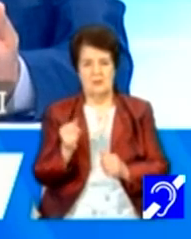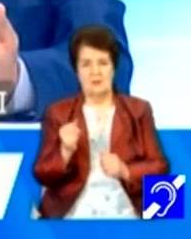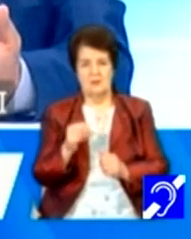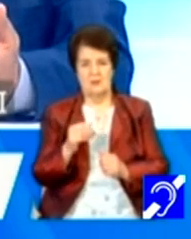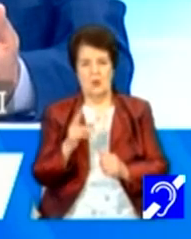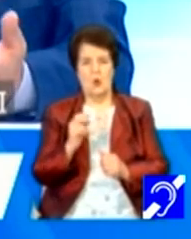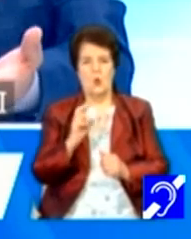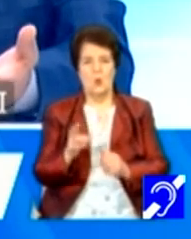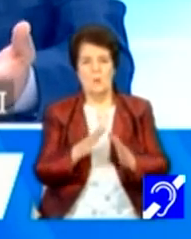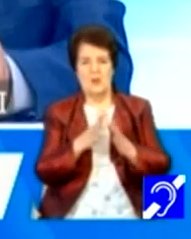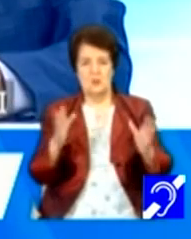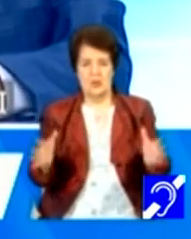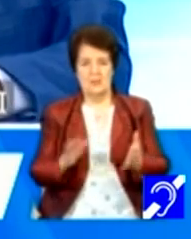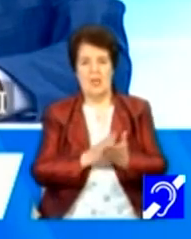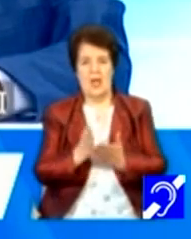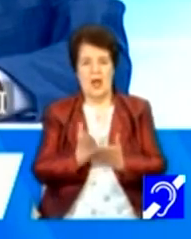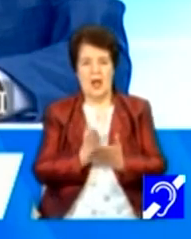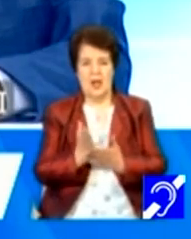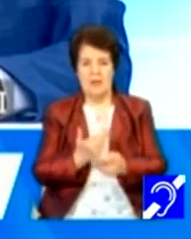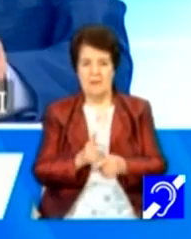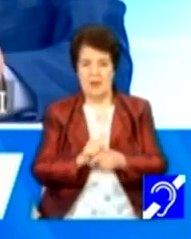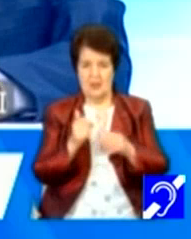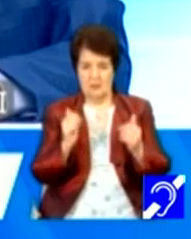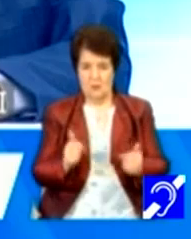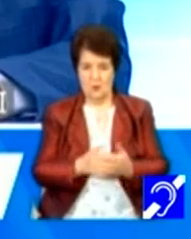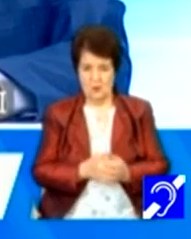Organice, cu majoritate calificată, adică jumătate plus unu